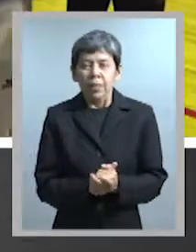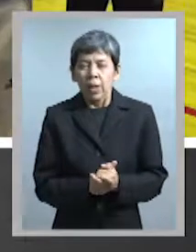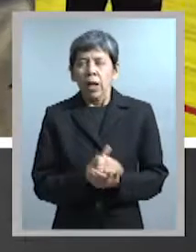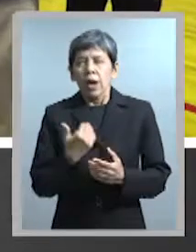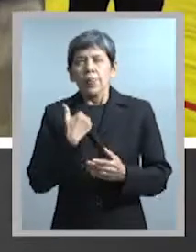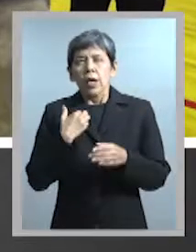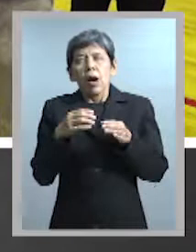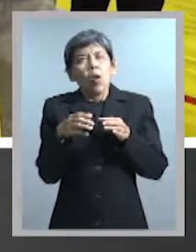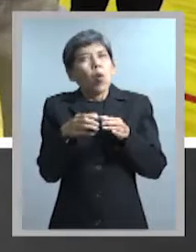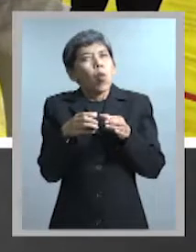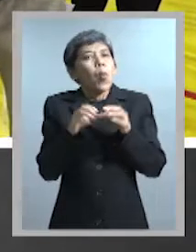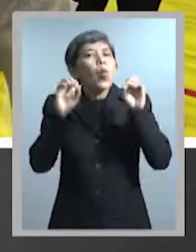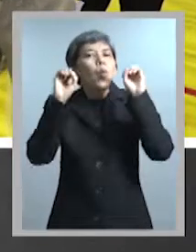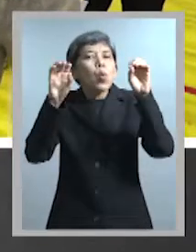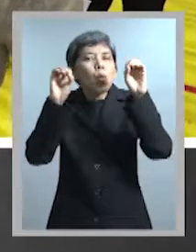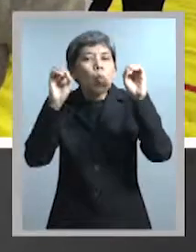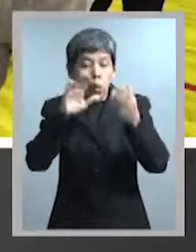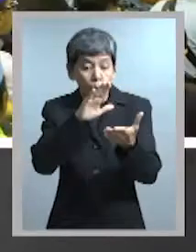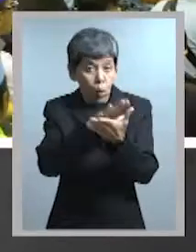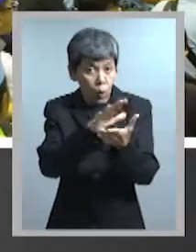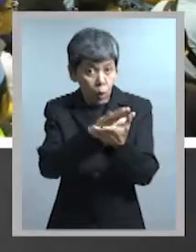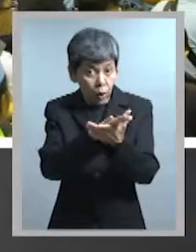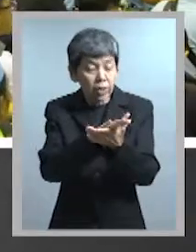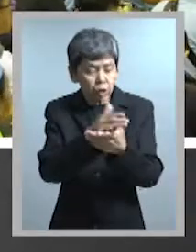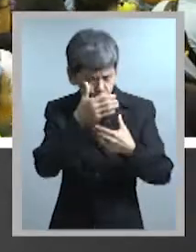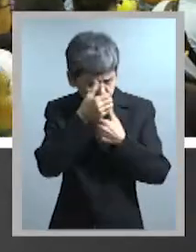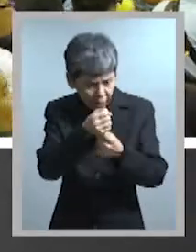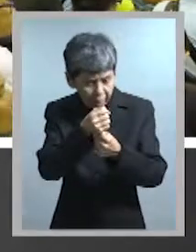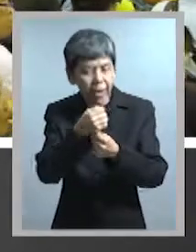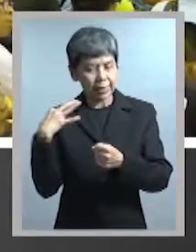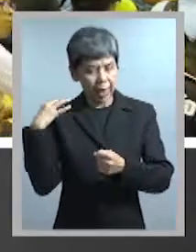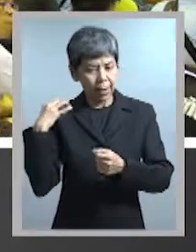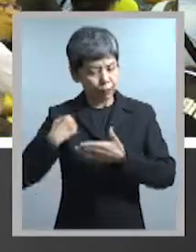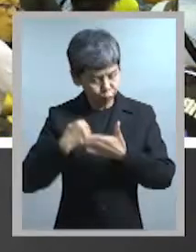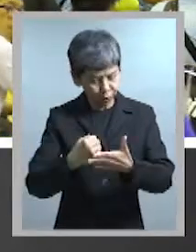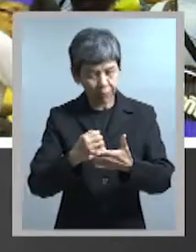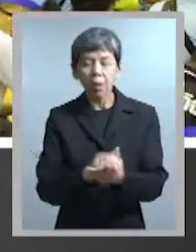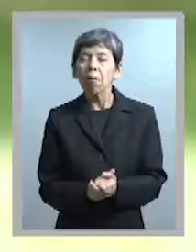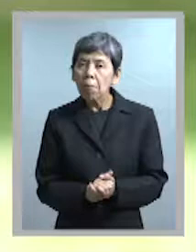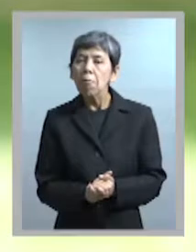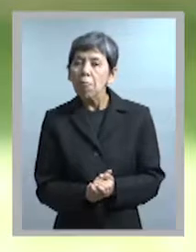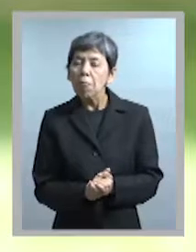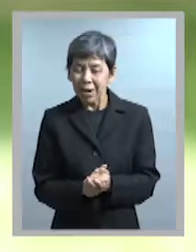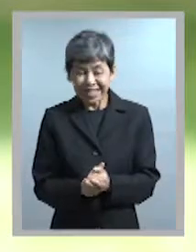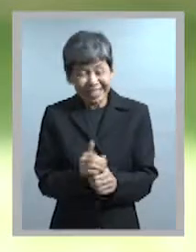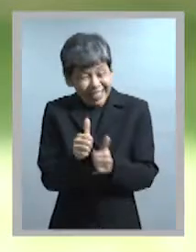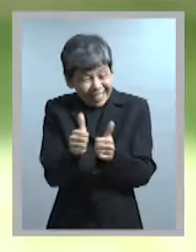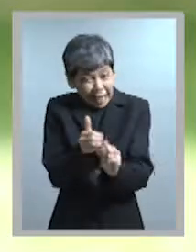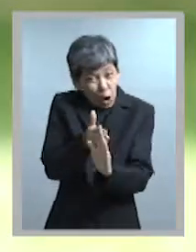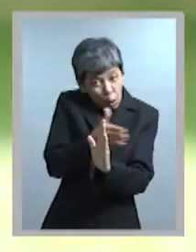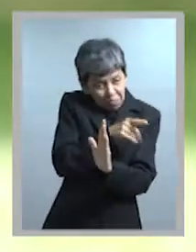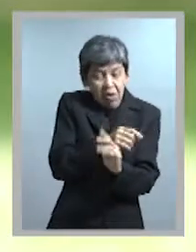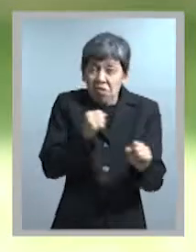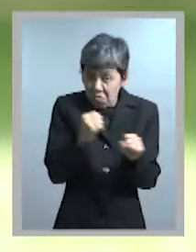ครับแล้วก็ยังมีกลุ่มของคุณครูในโรงเรียนเนี่ยที่เขาสนใจก็มาเป็นอาสาสมัครกัน แล้วอย่างนี้เนี่ยก่อนน้องๆจะมา